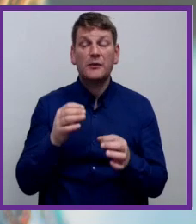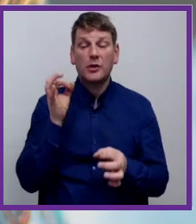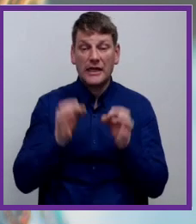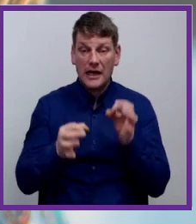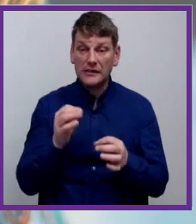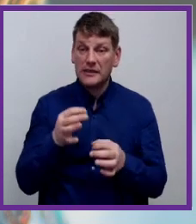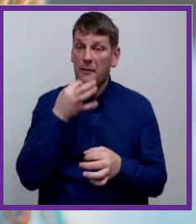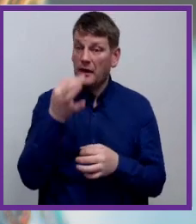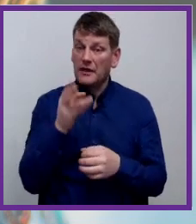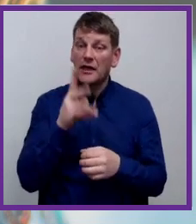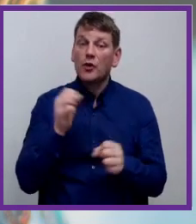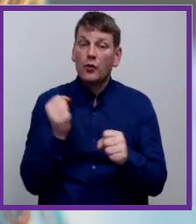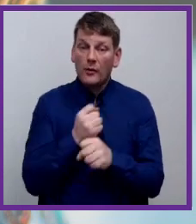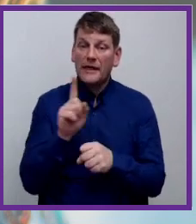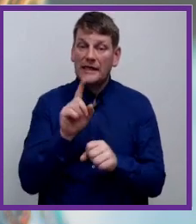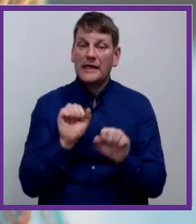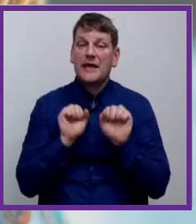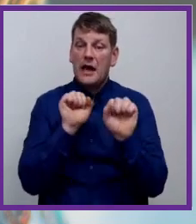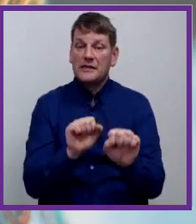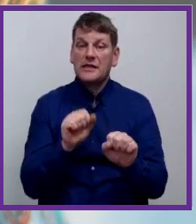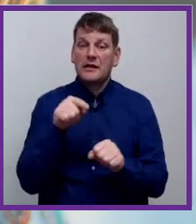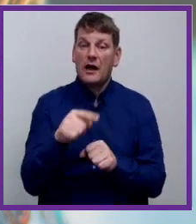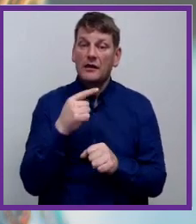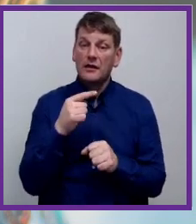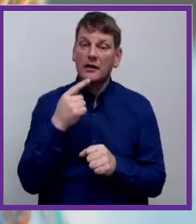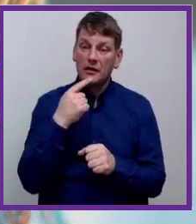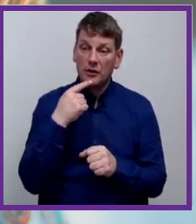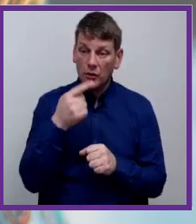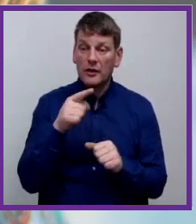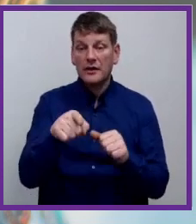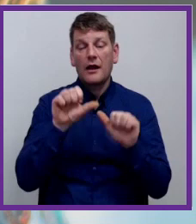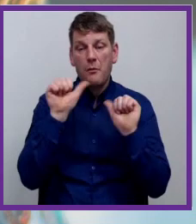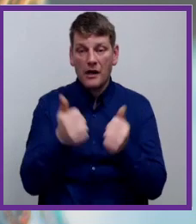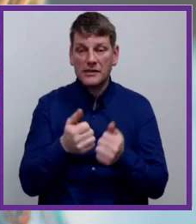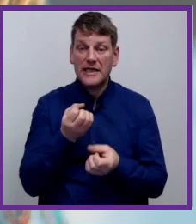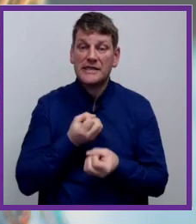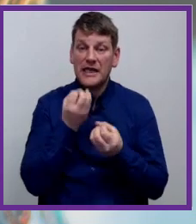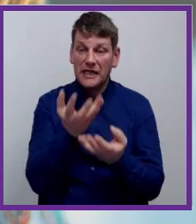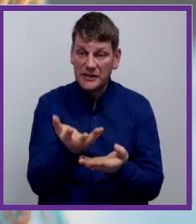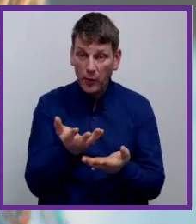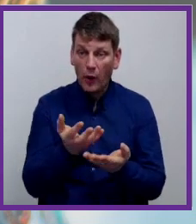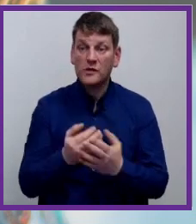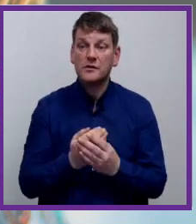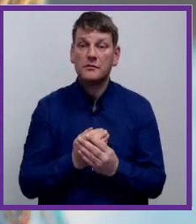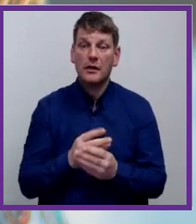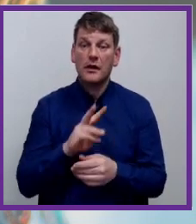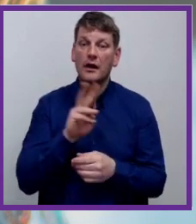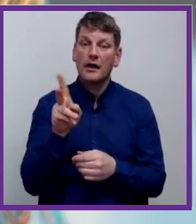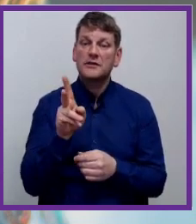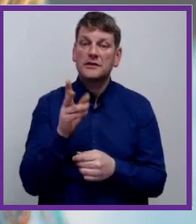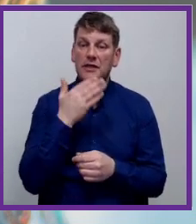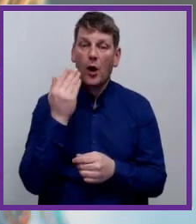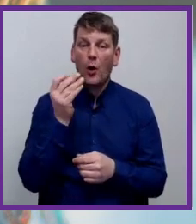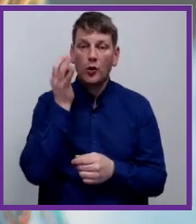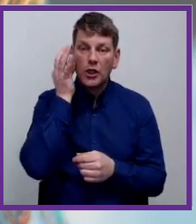ka tomēr ir jāaizsargā arī tāda runa un tāda mākslinieckā izpausme, kas nav